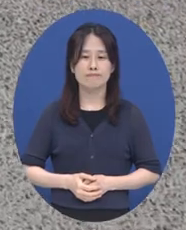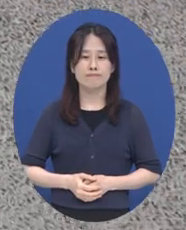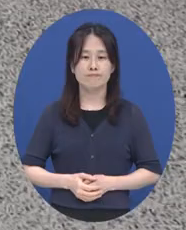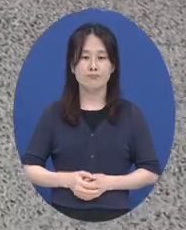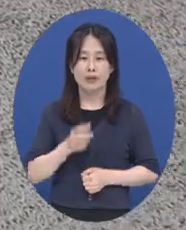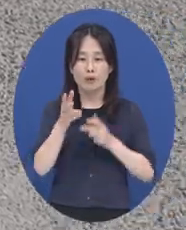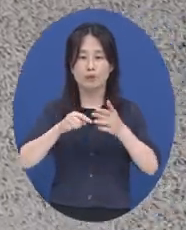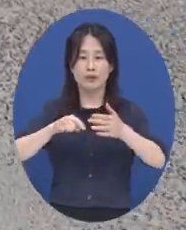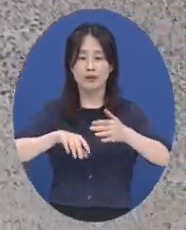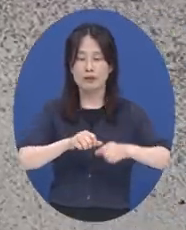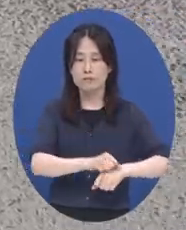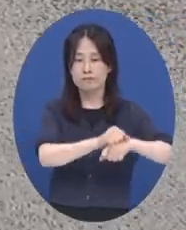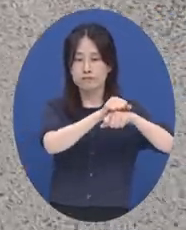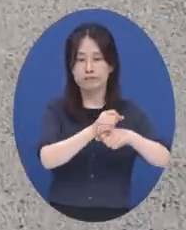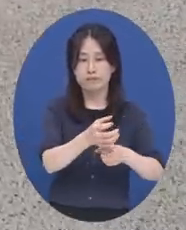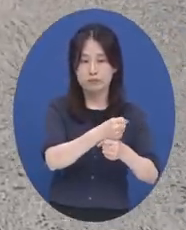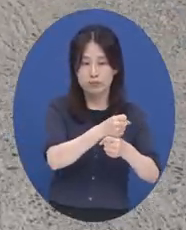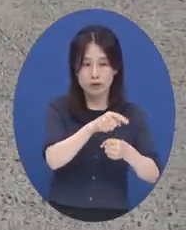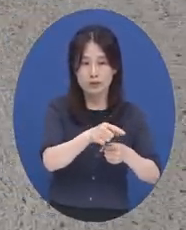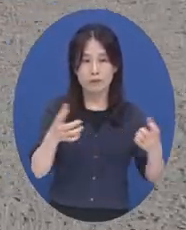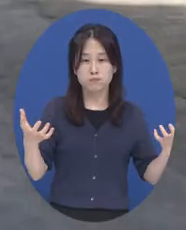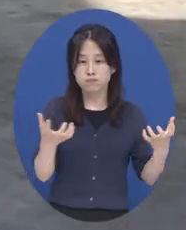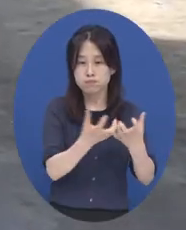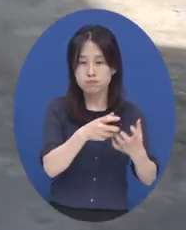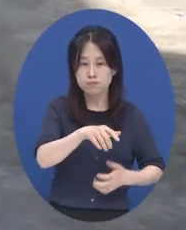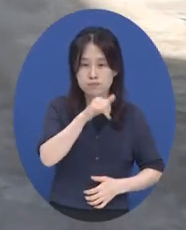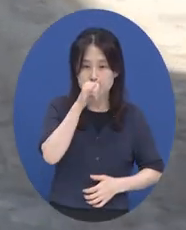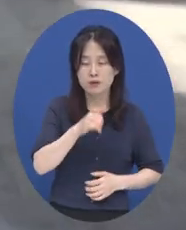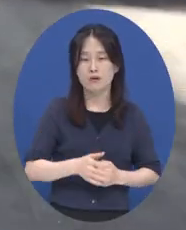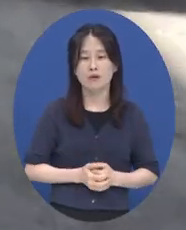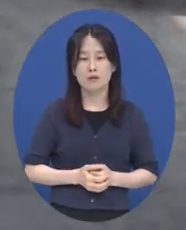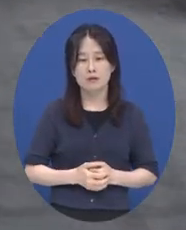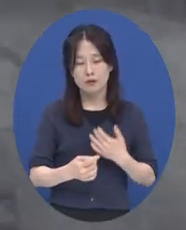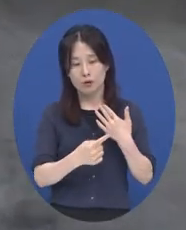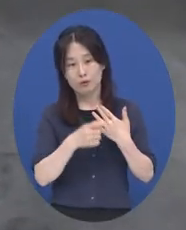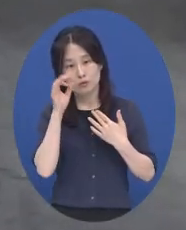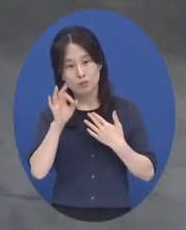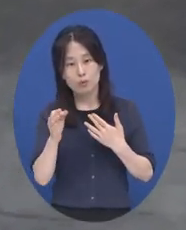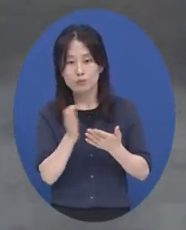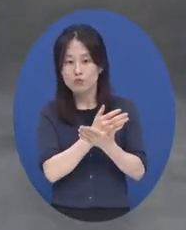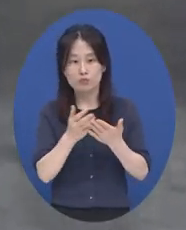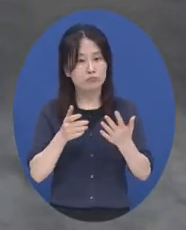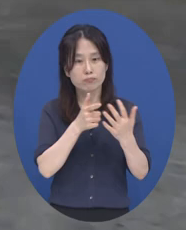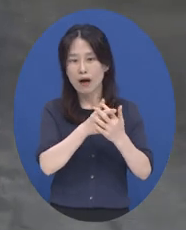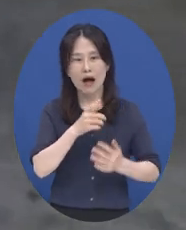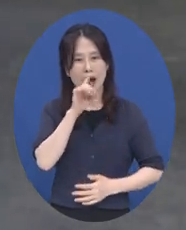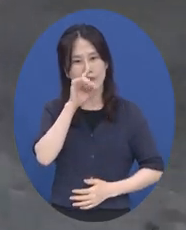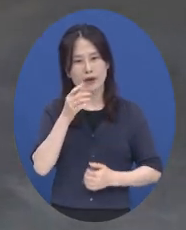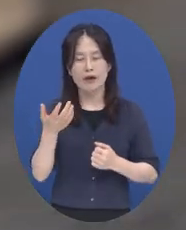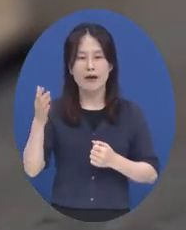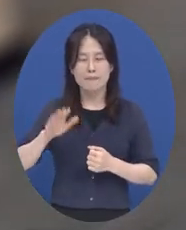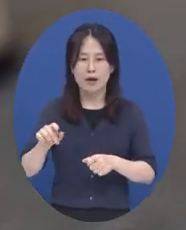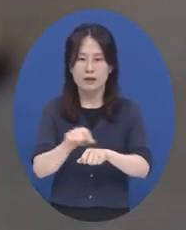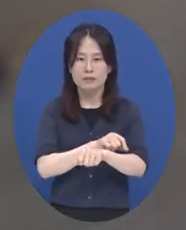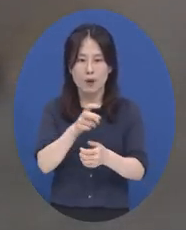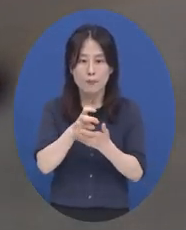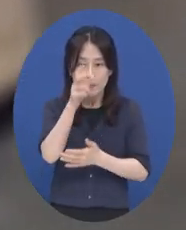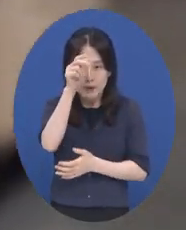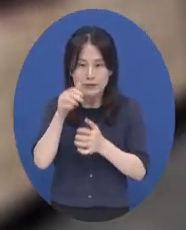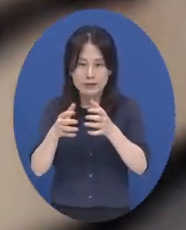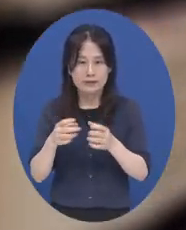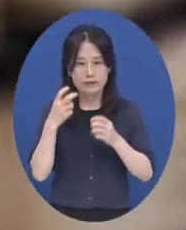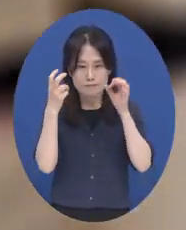공장 안 창고에 포장된 짐들이 한가득입니다. 언뜻 보기엔 구분이 안 되지만 경기도 특별사법